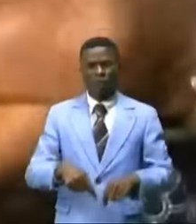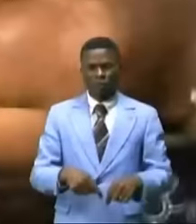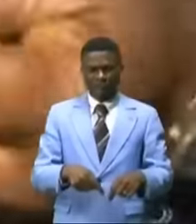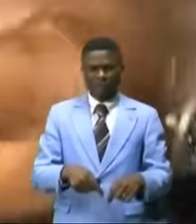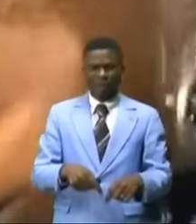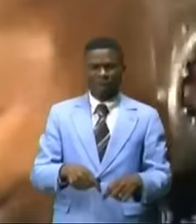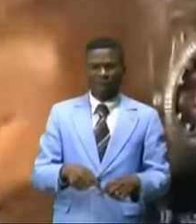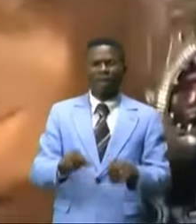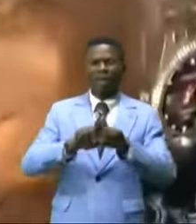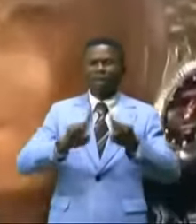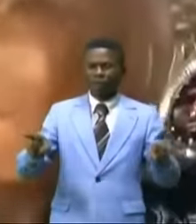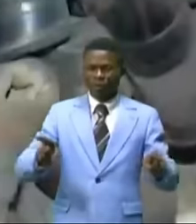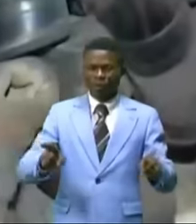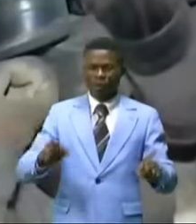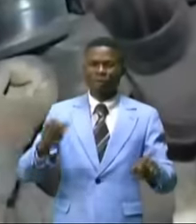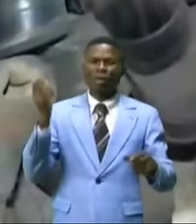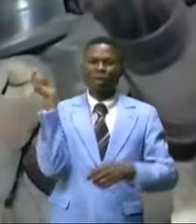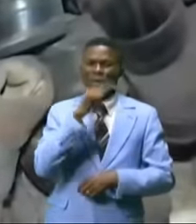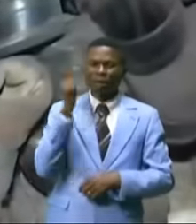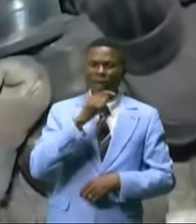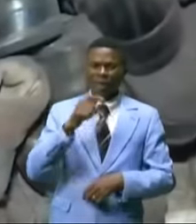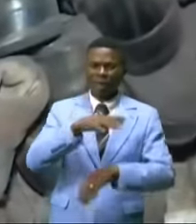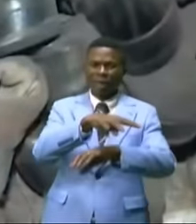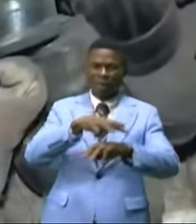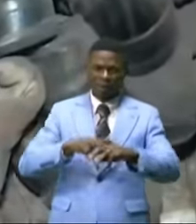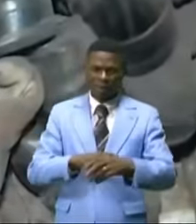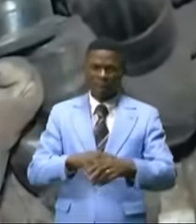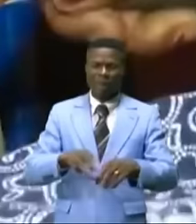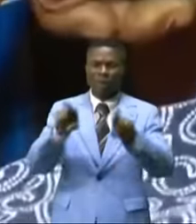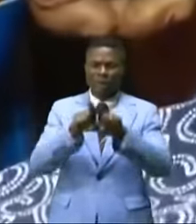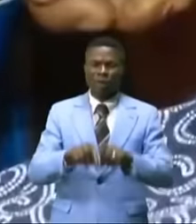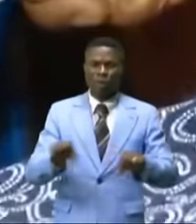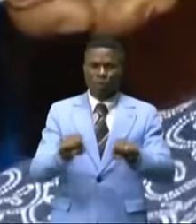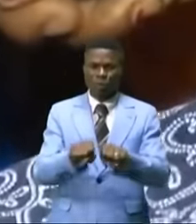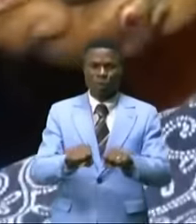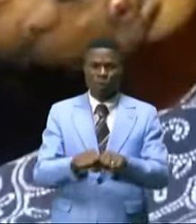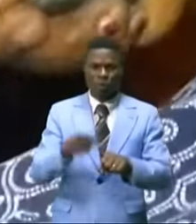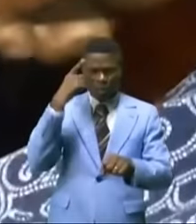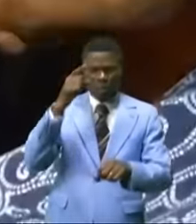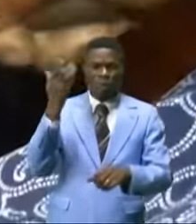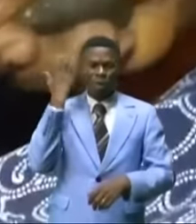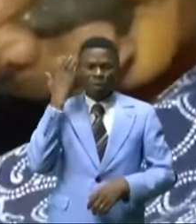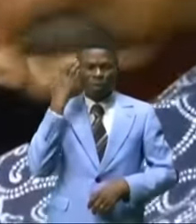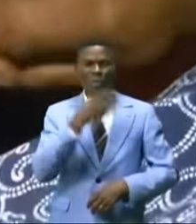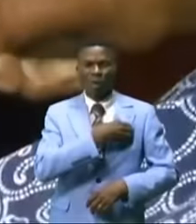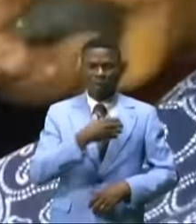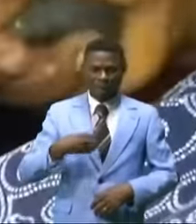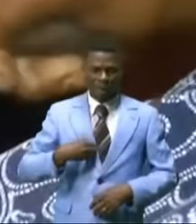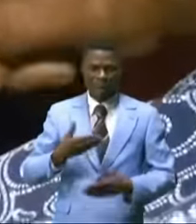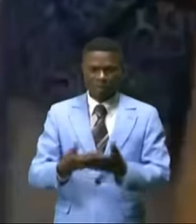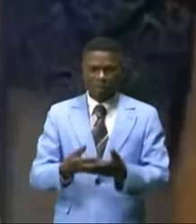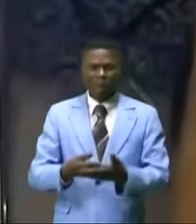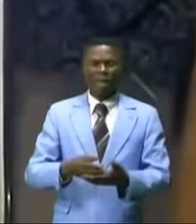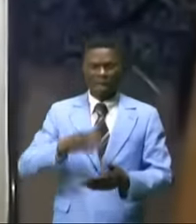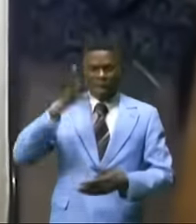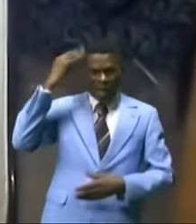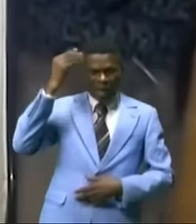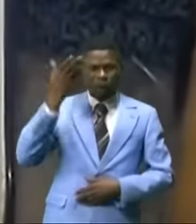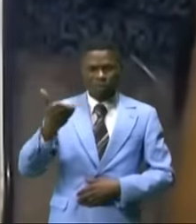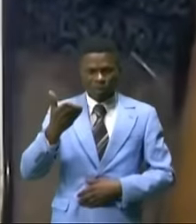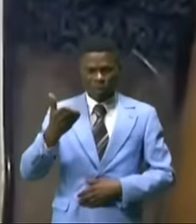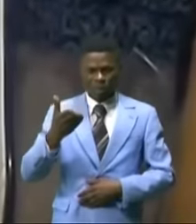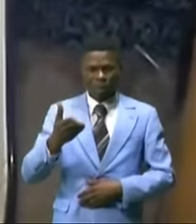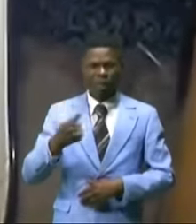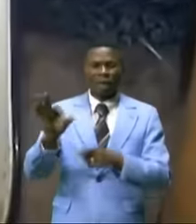se distingue dans la fabrication de sandales et de chaussures pour hommes et femmes. Son savoir-faire est exprimé par la